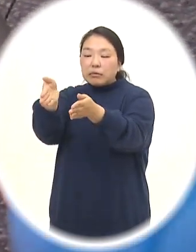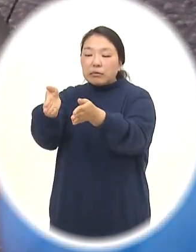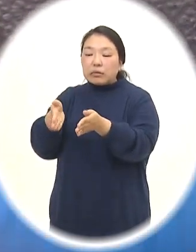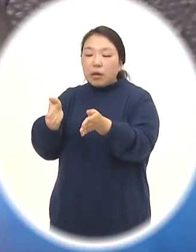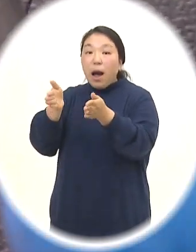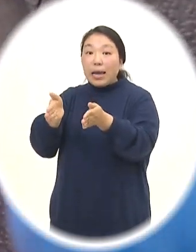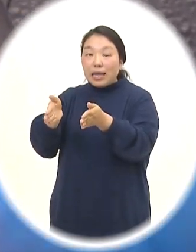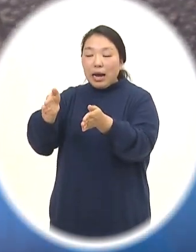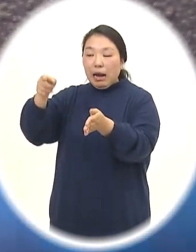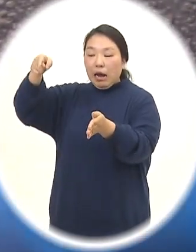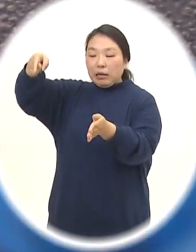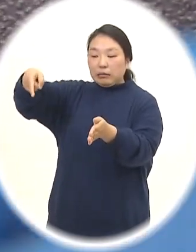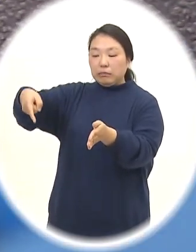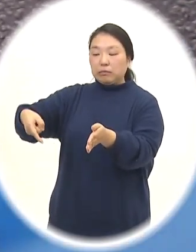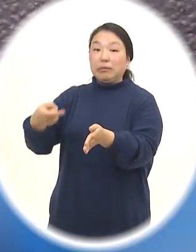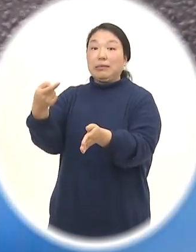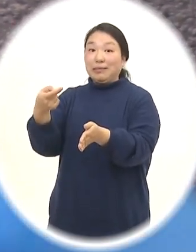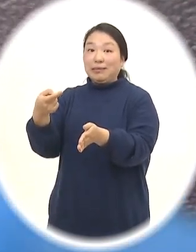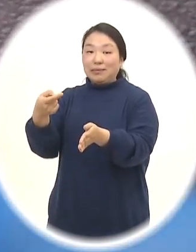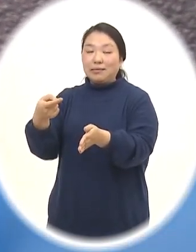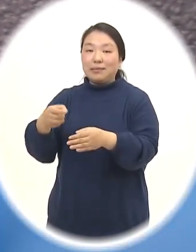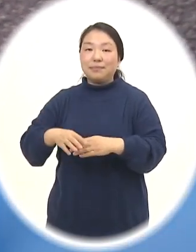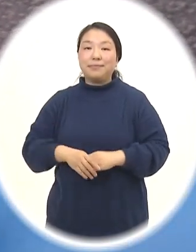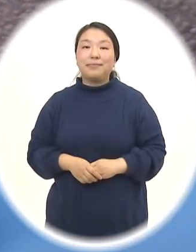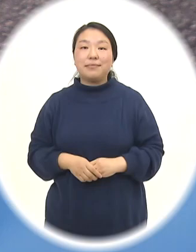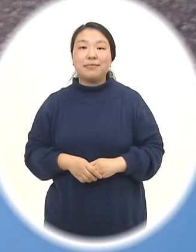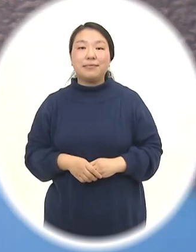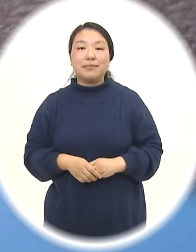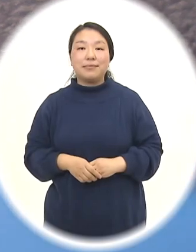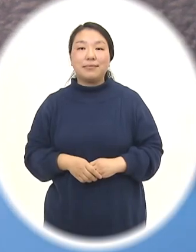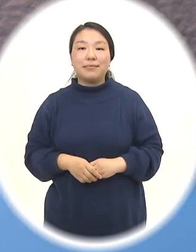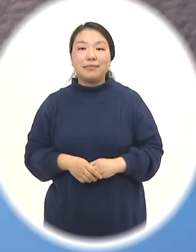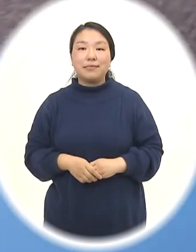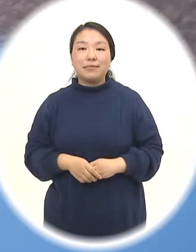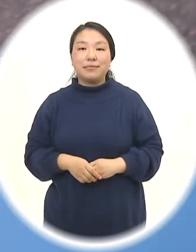片っぽの皮膚から傷の真ん中から出します